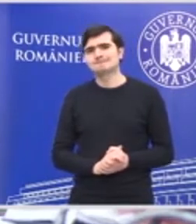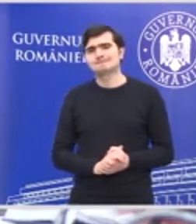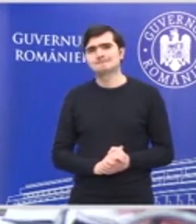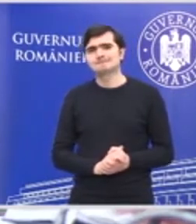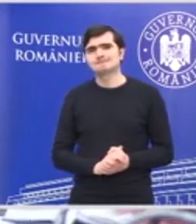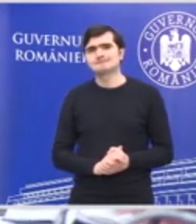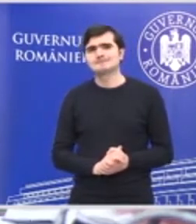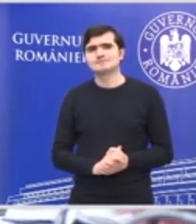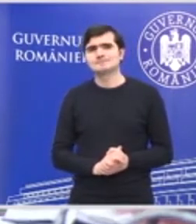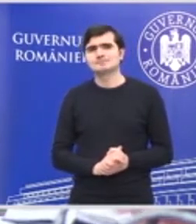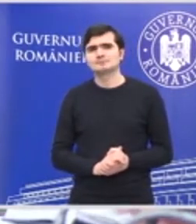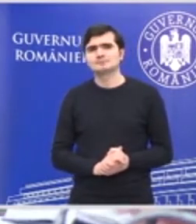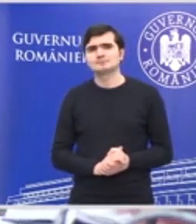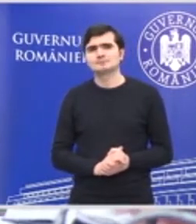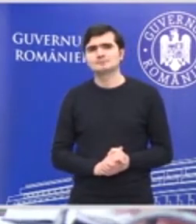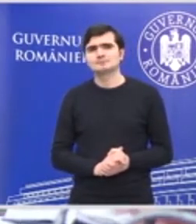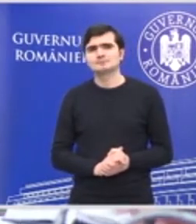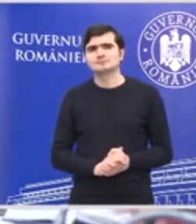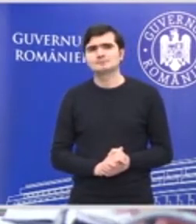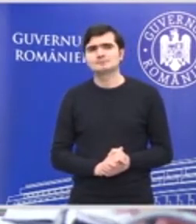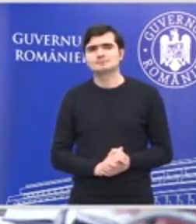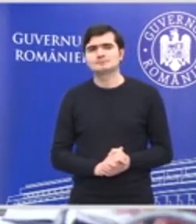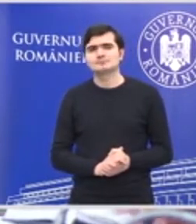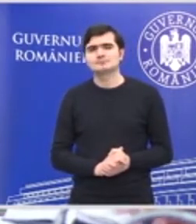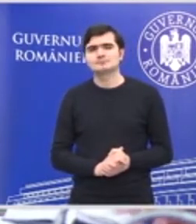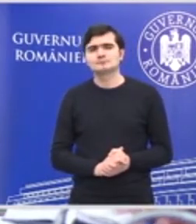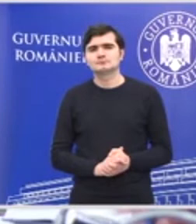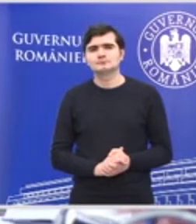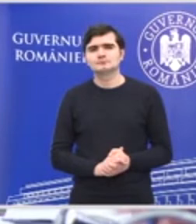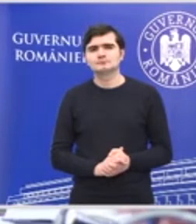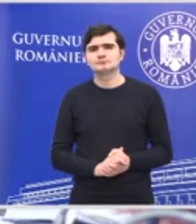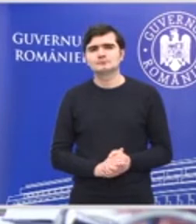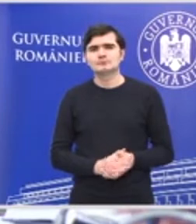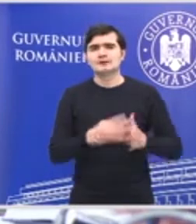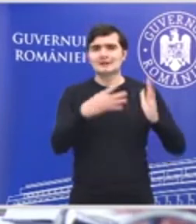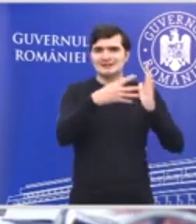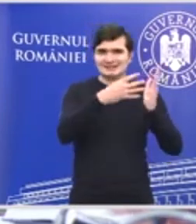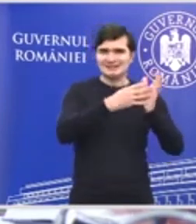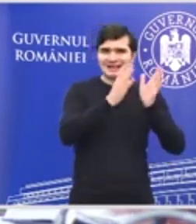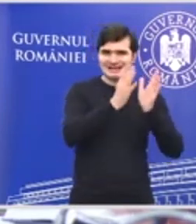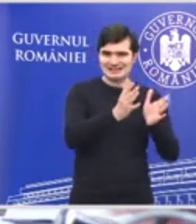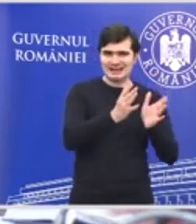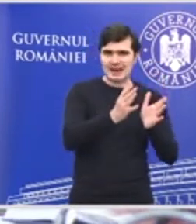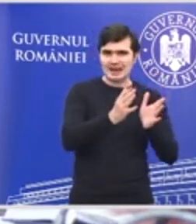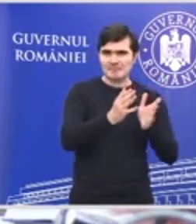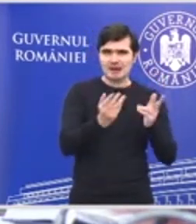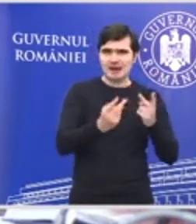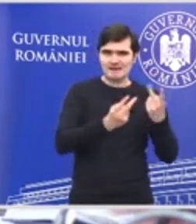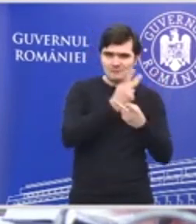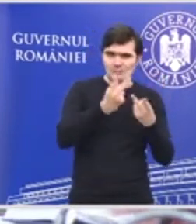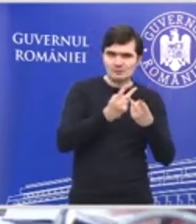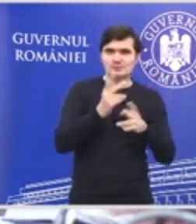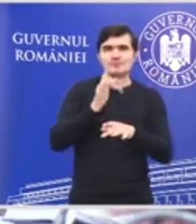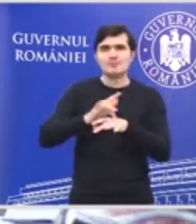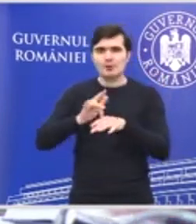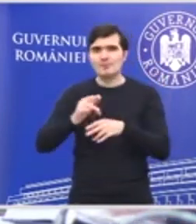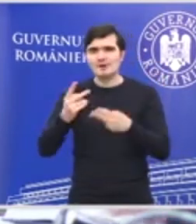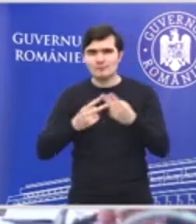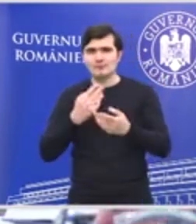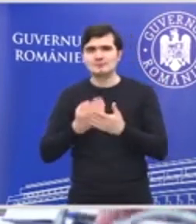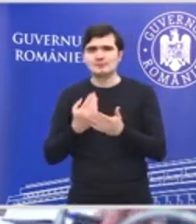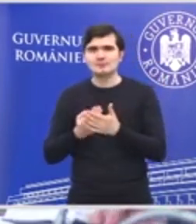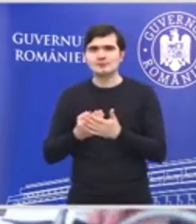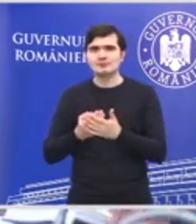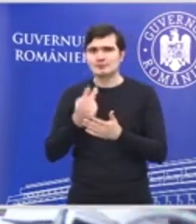Practic, tipul de teste și tipul de probă care este utilizat în confirmarea unui diagnostic